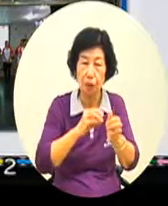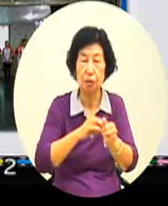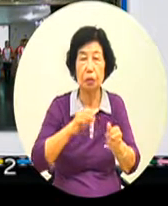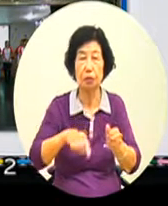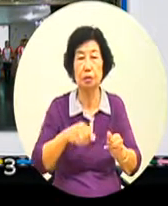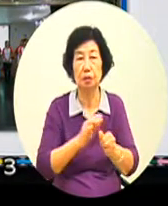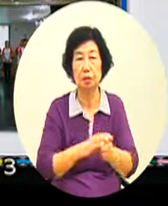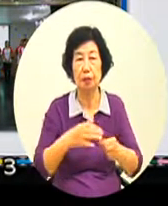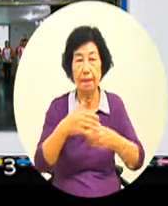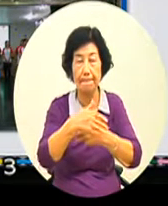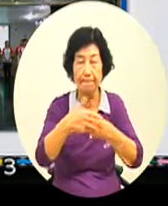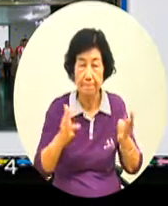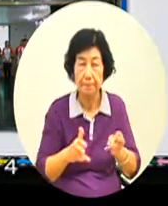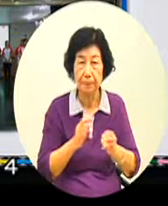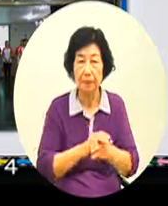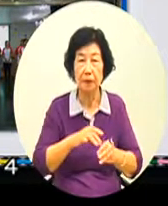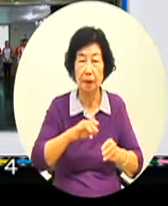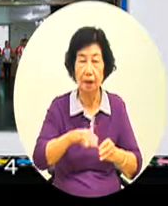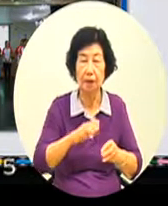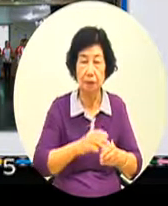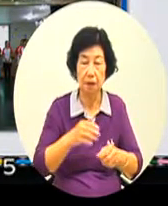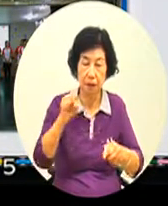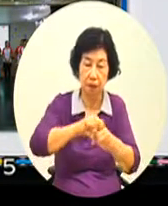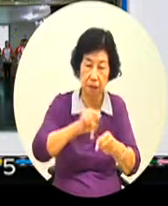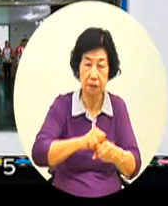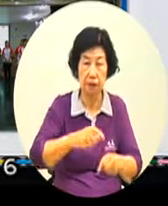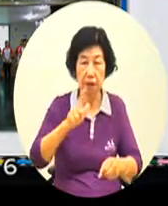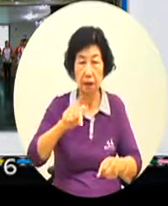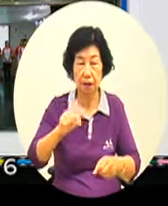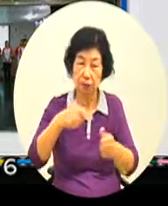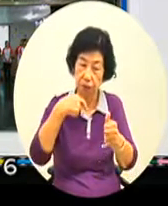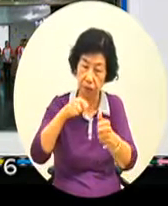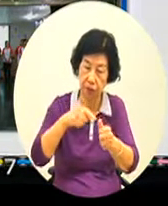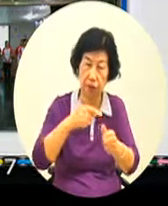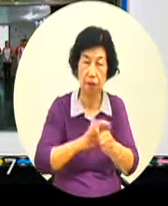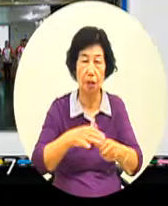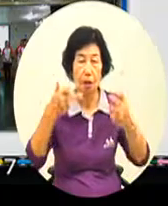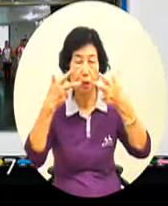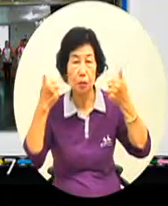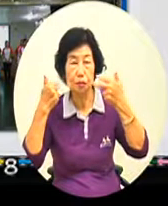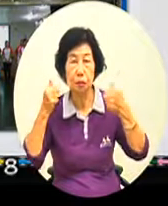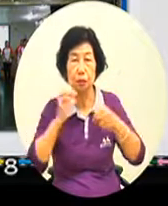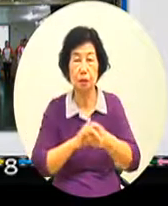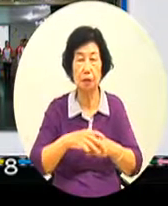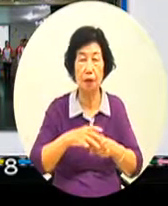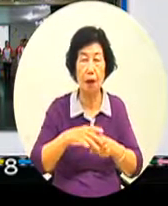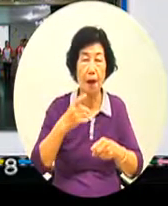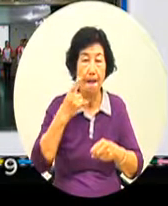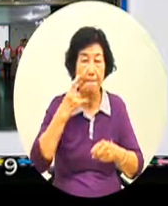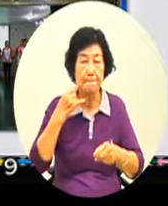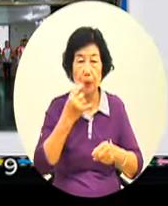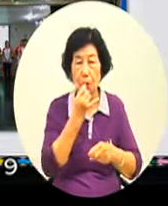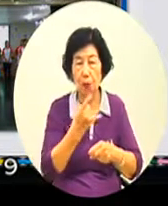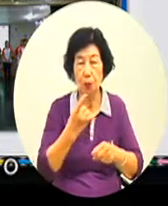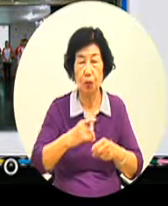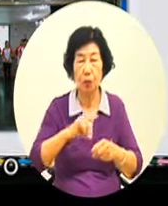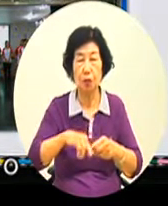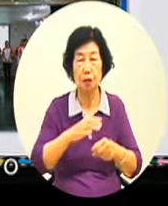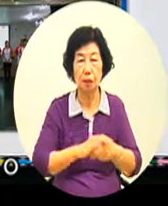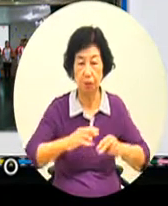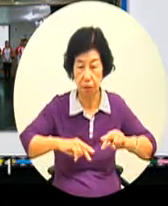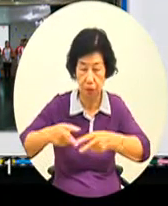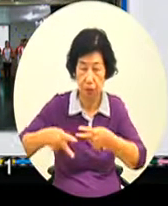老师办理族语师资增能班，强化族语老师教学与设计课程以及编纂